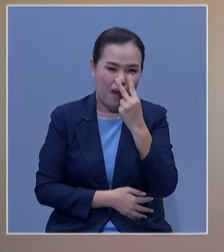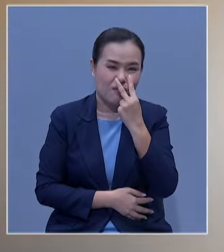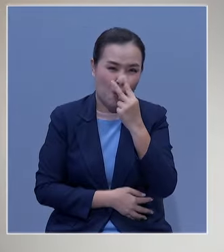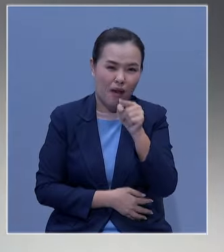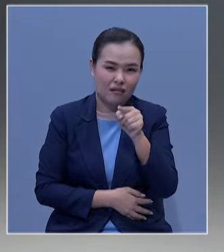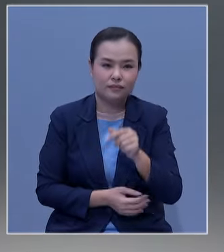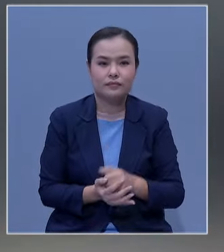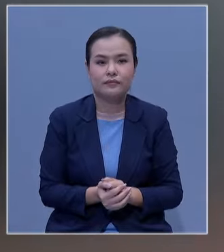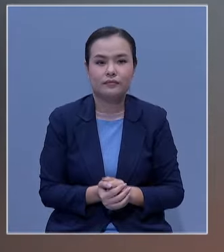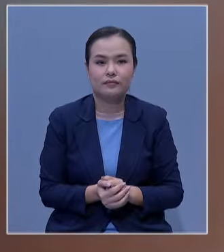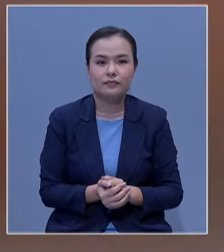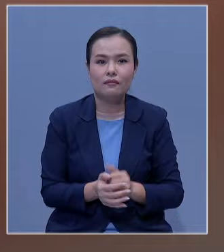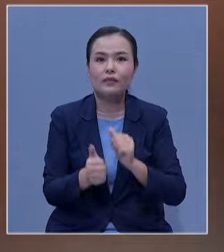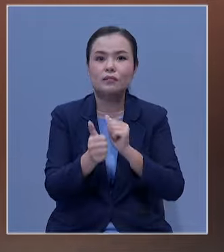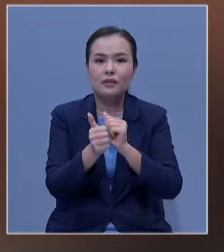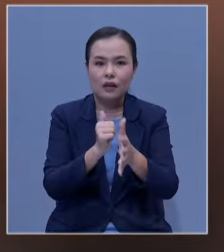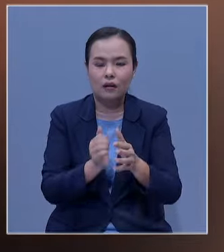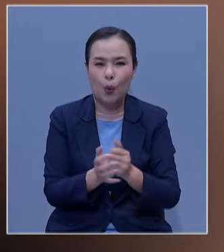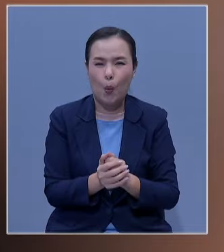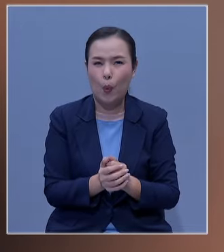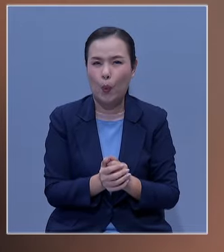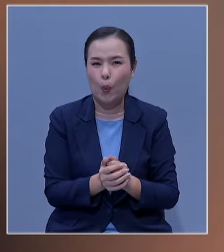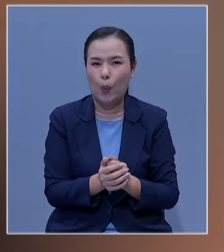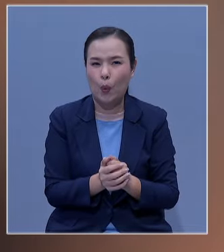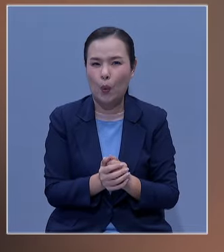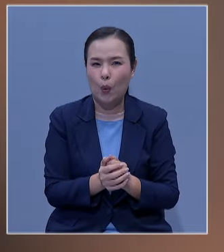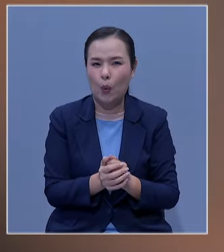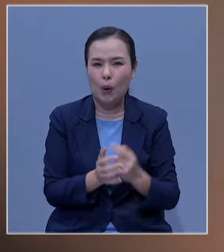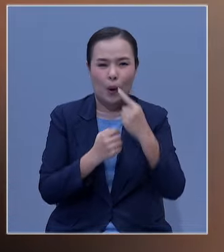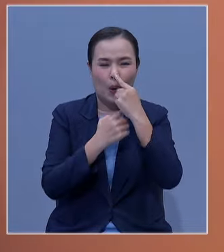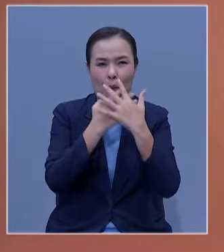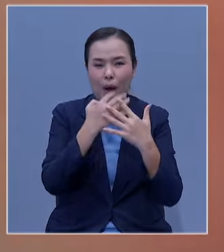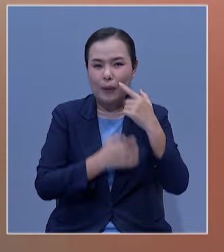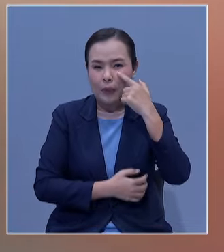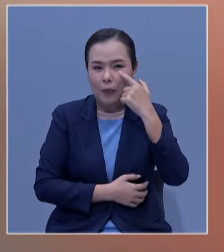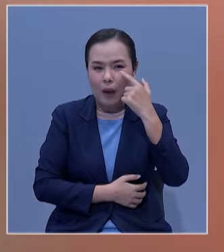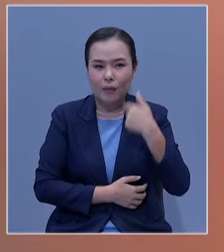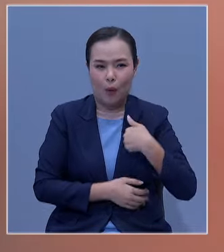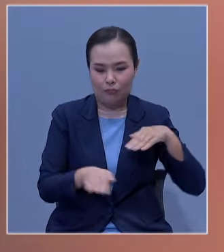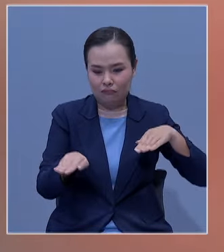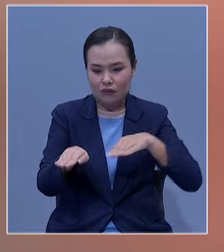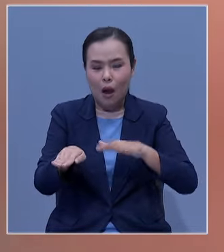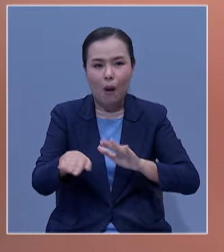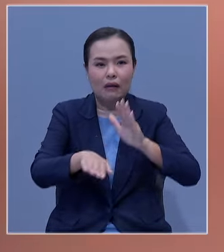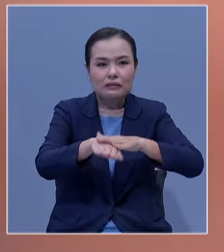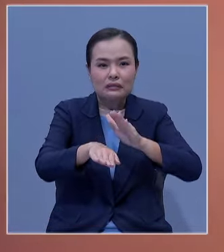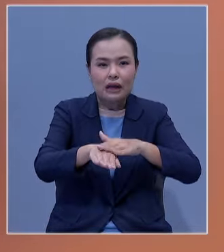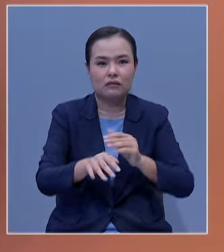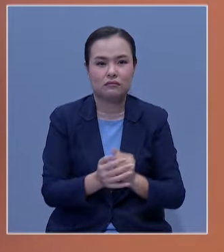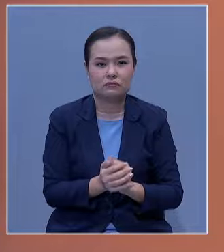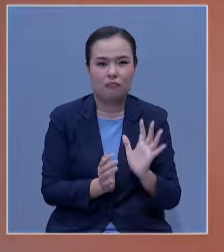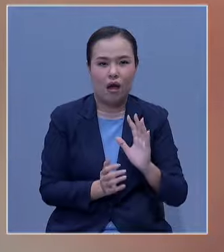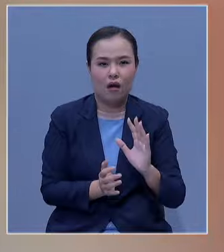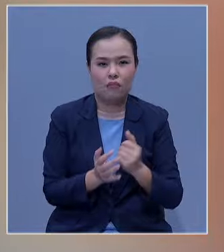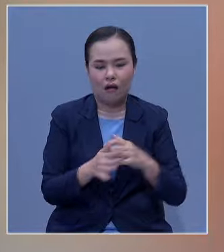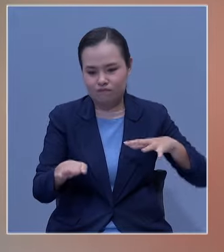ล้วแต่ว่ามันไม่ทันแล้วไงอุ้ยพี่อุ้ยเข้าตาเลยแต่ว่าผมบอกกาเขาไก่หรอกครับสิไปบอกแกเดี๋ยวแกแวะมา